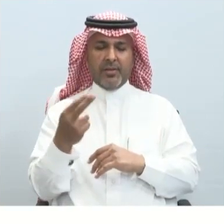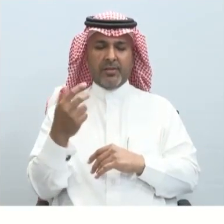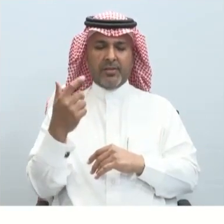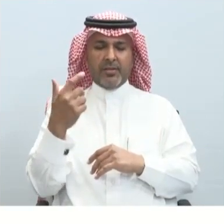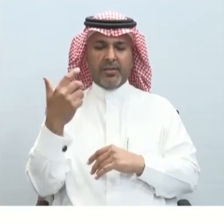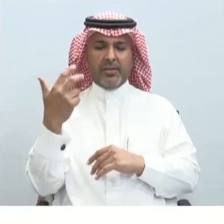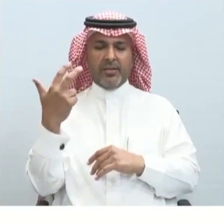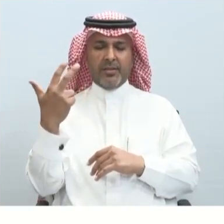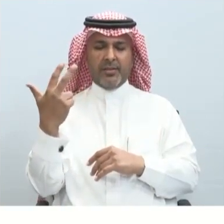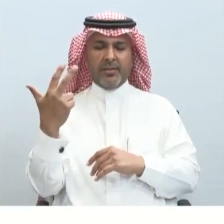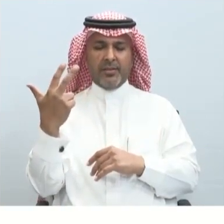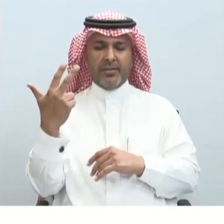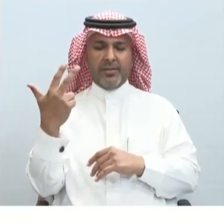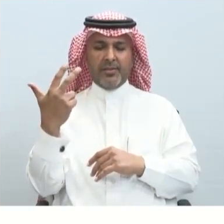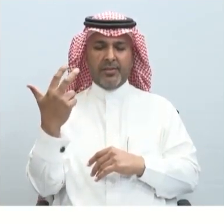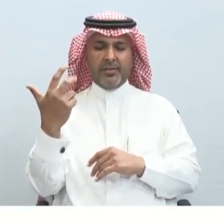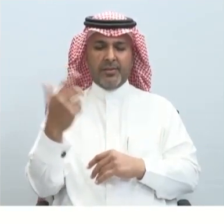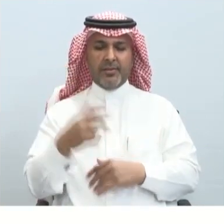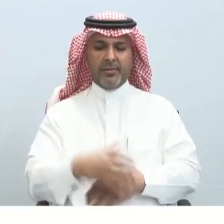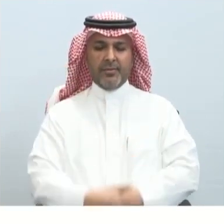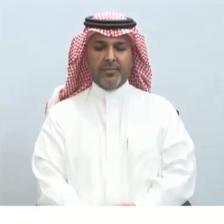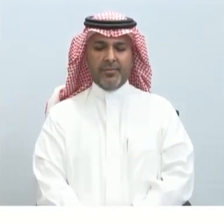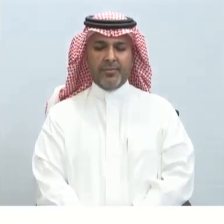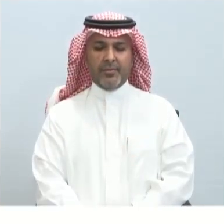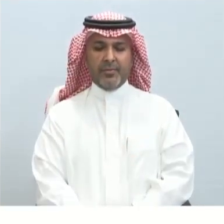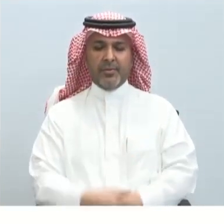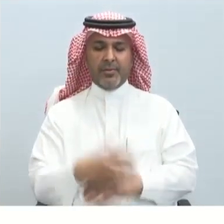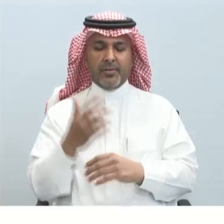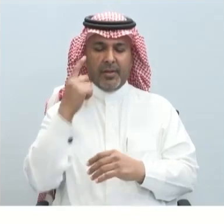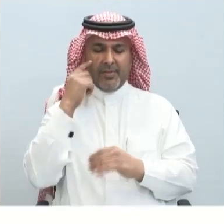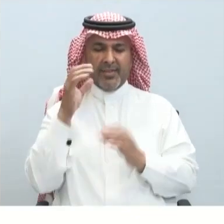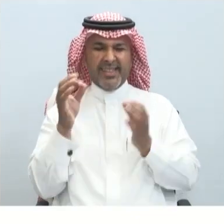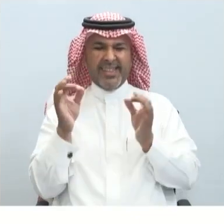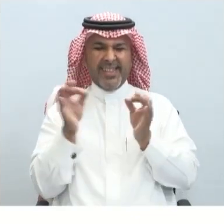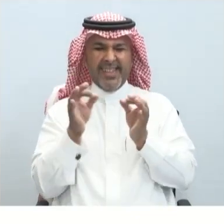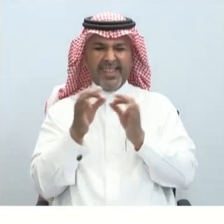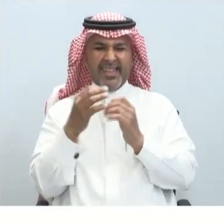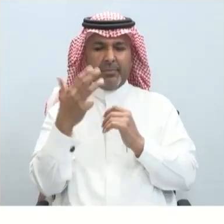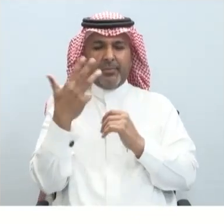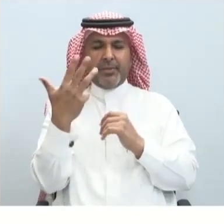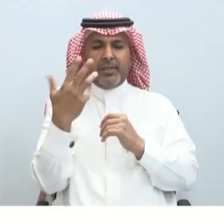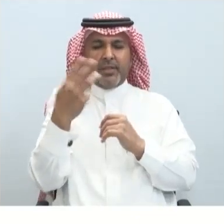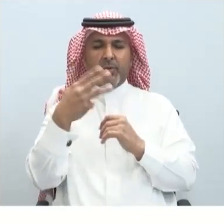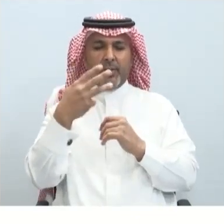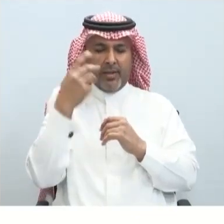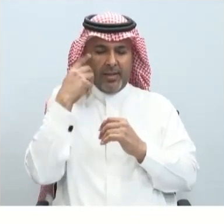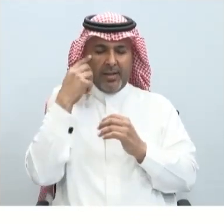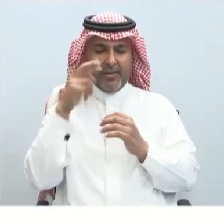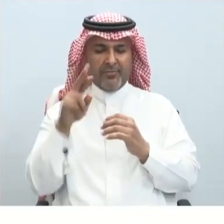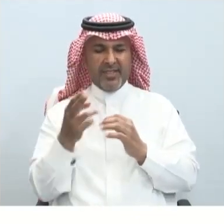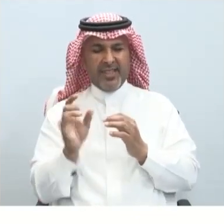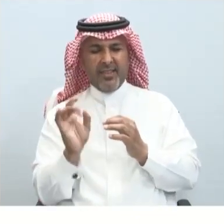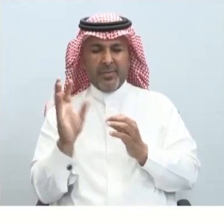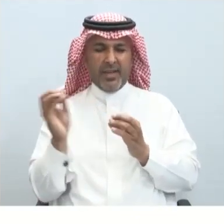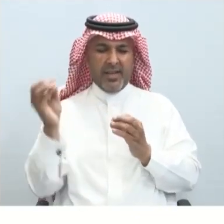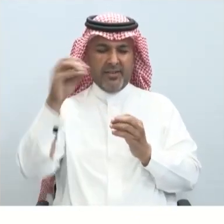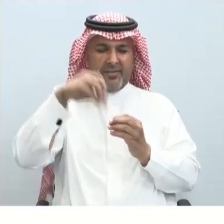تقريبا تسعه وثلاثين درجه حيكون تقريبا 39 او 39 عفوا